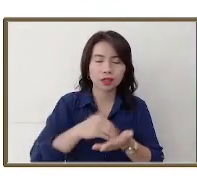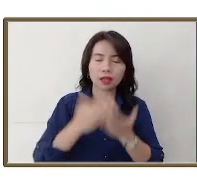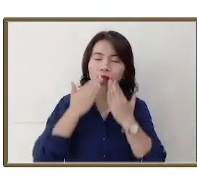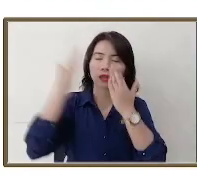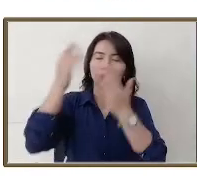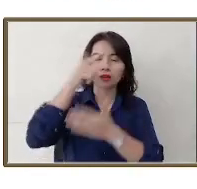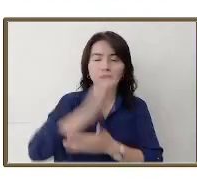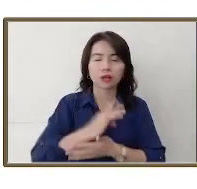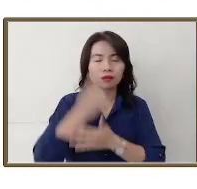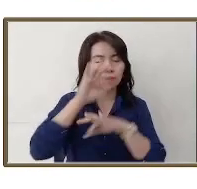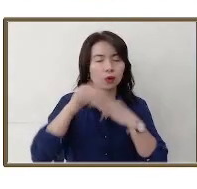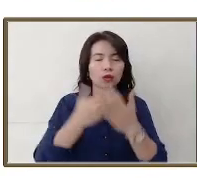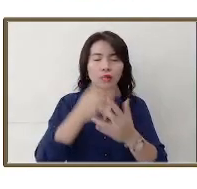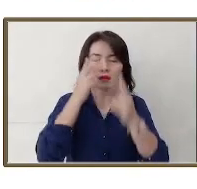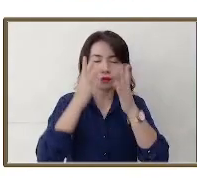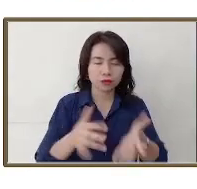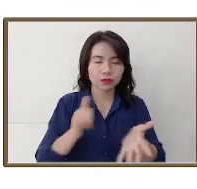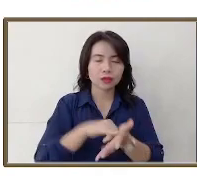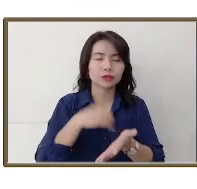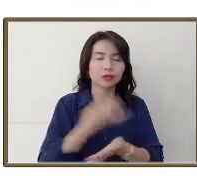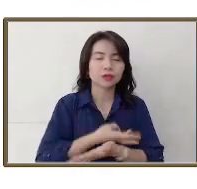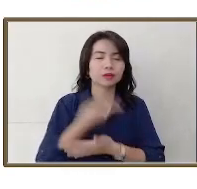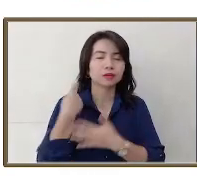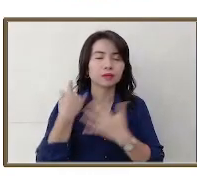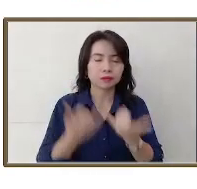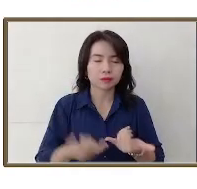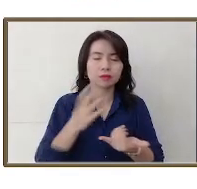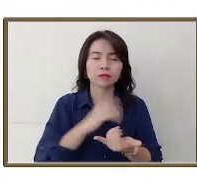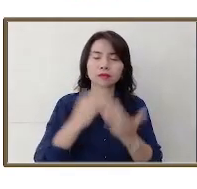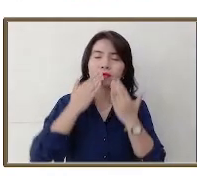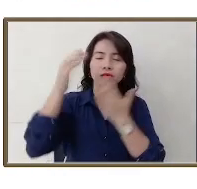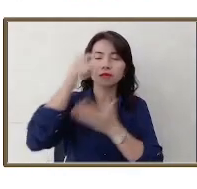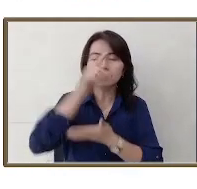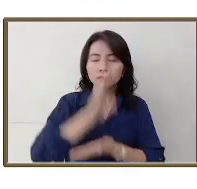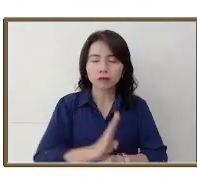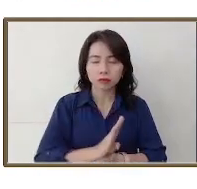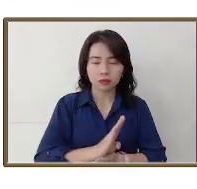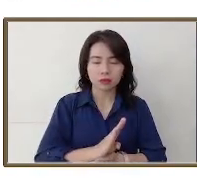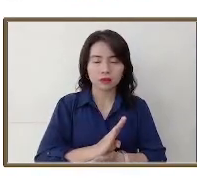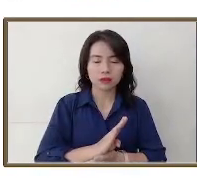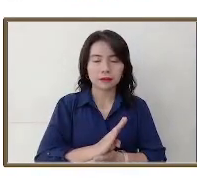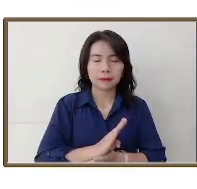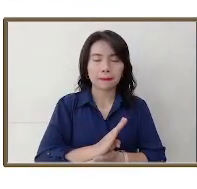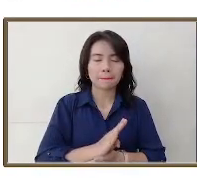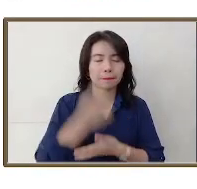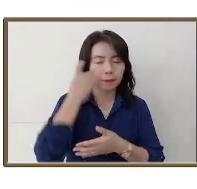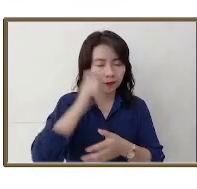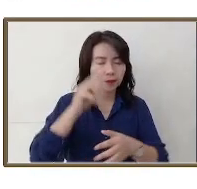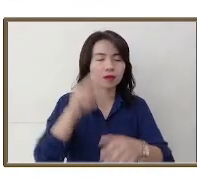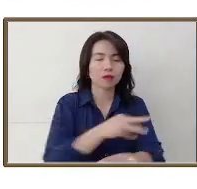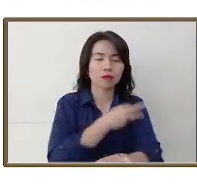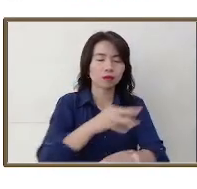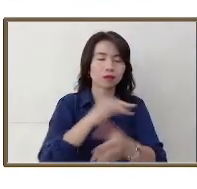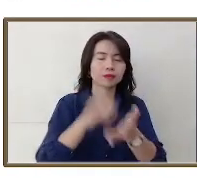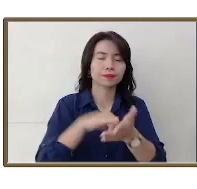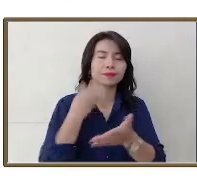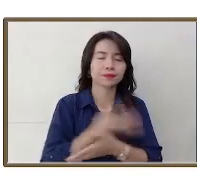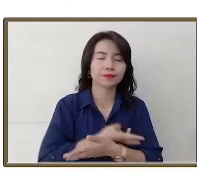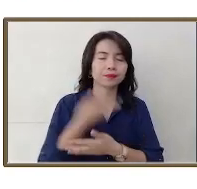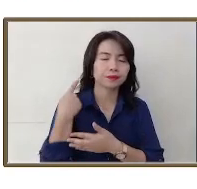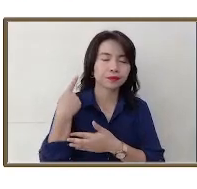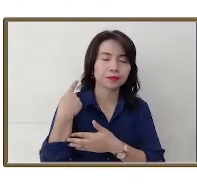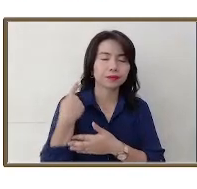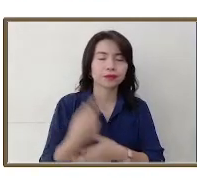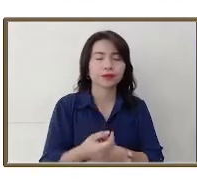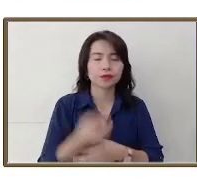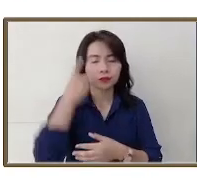bisita na kasama po namin ngayong gabi po na ito. Salamat din po, O Diyos, at sa music that we have, O God, for